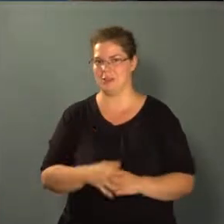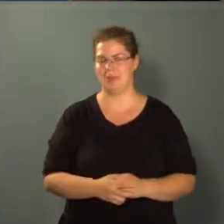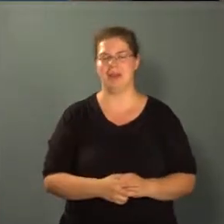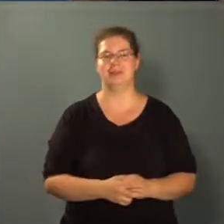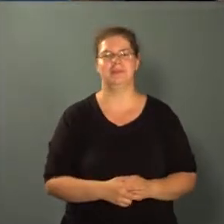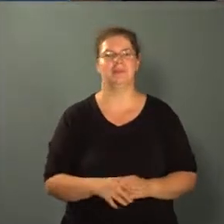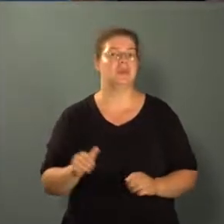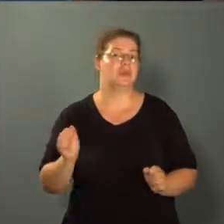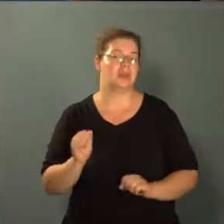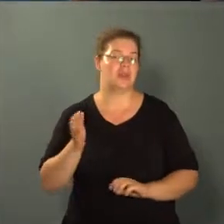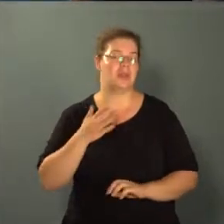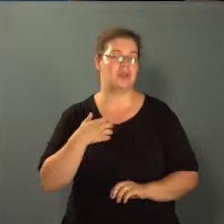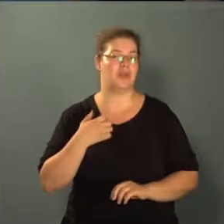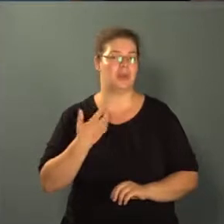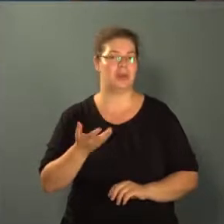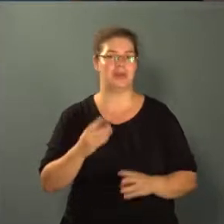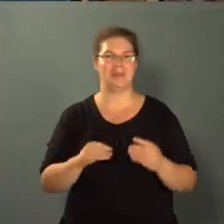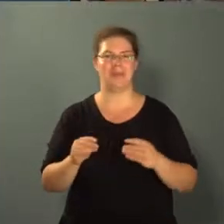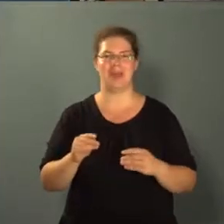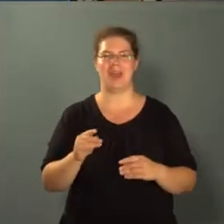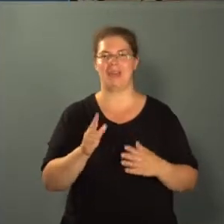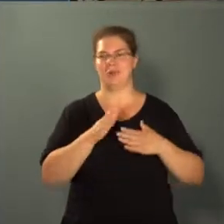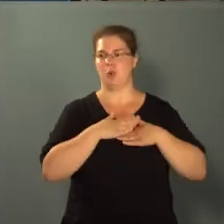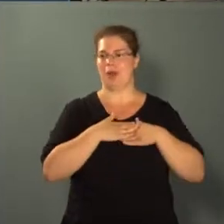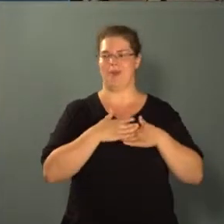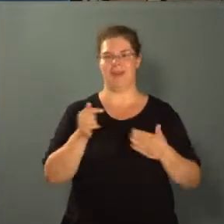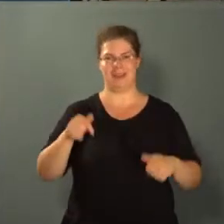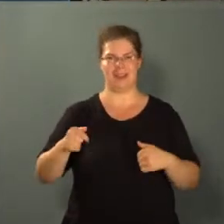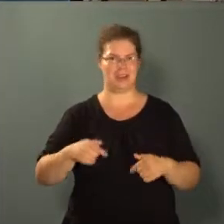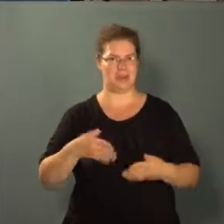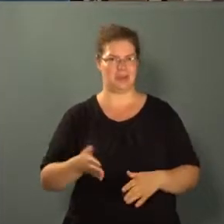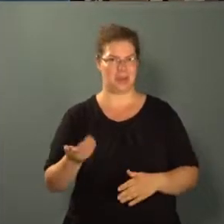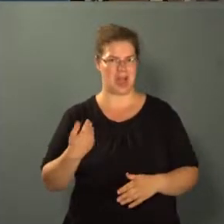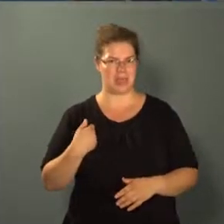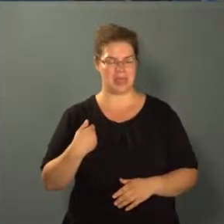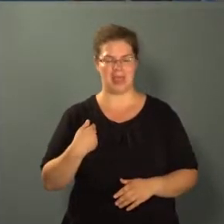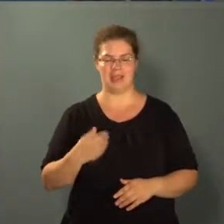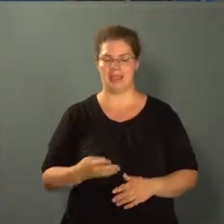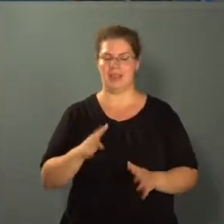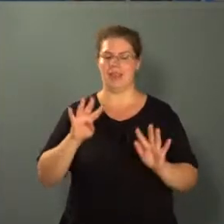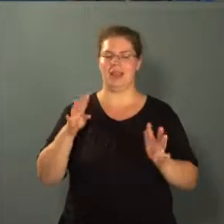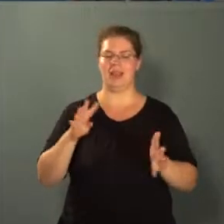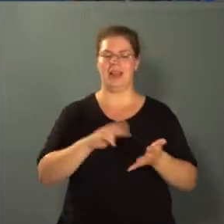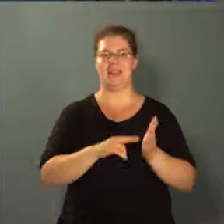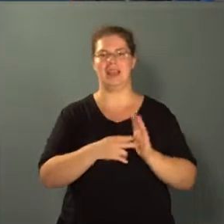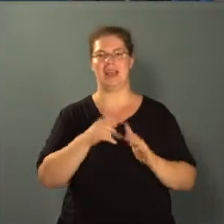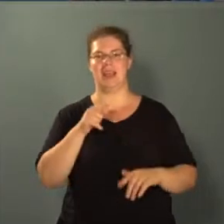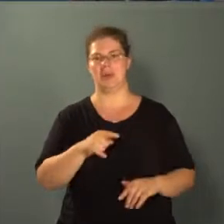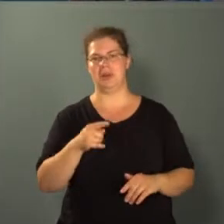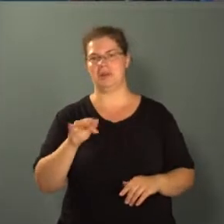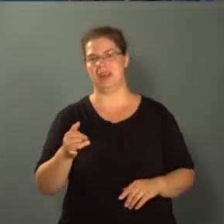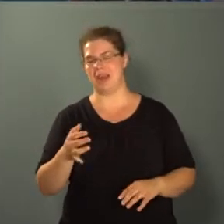meg. Nagyon örülök, mert ugye lokálpatrióta, tehát ő itt született végül, 9. kerületben, de